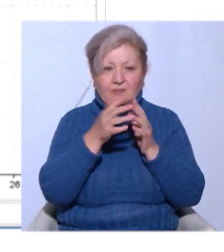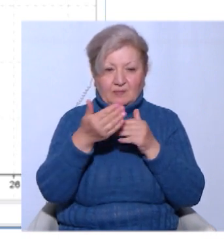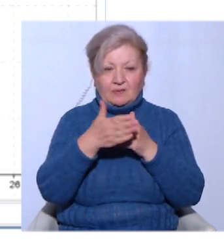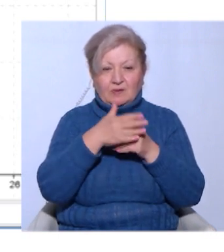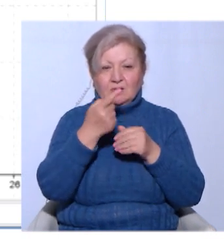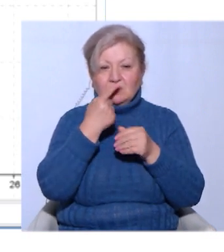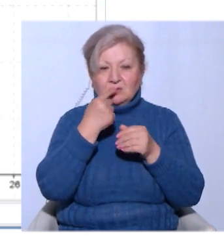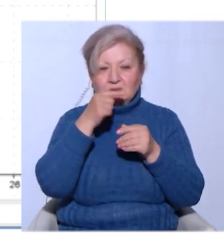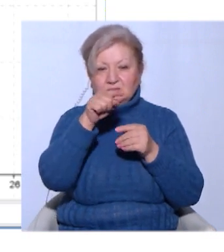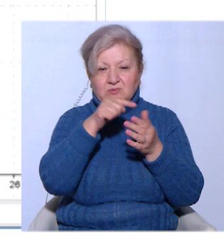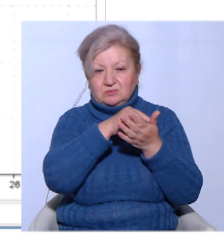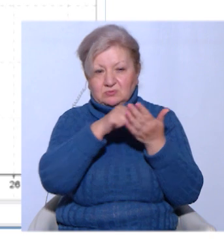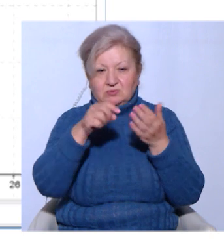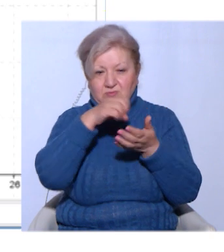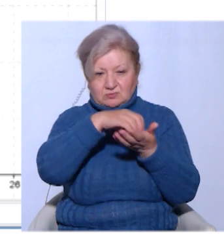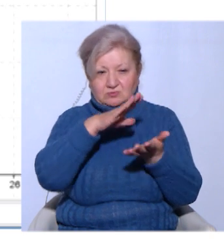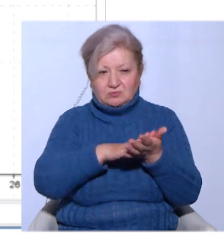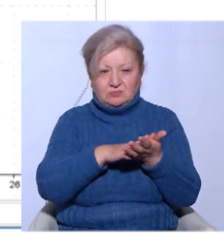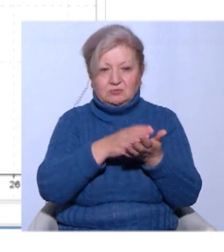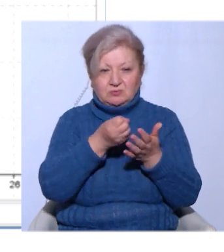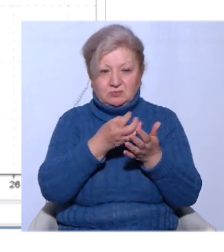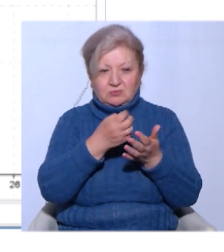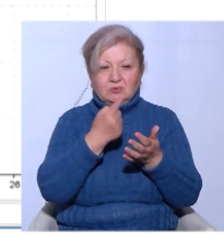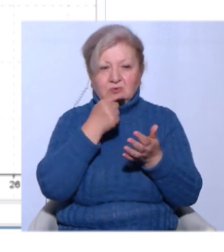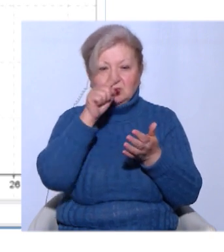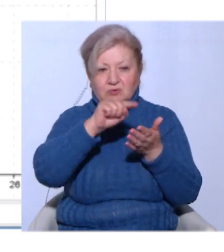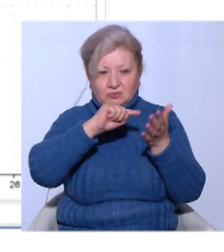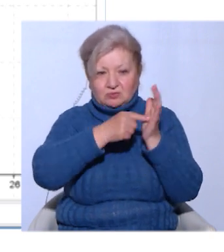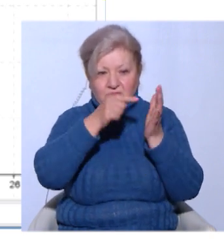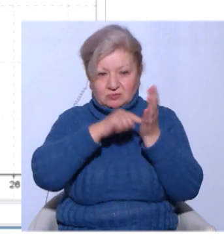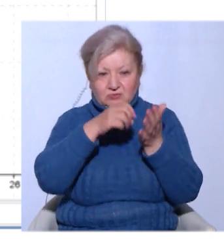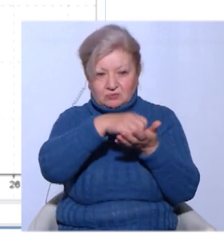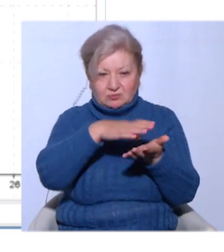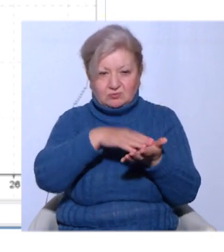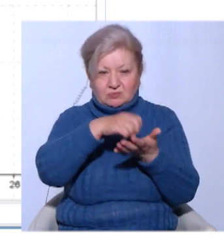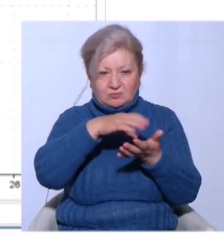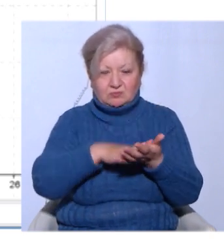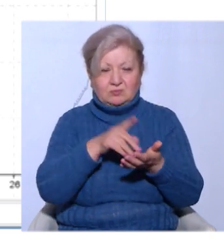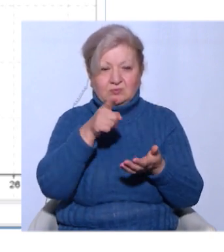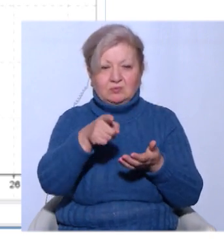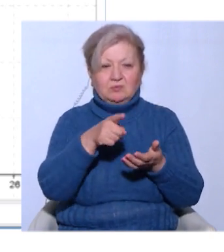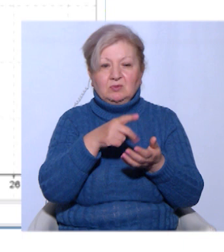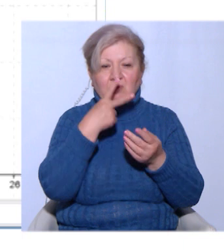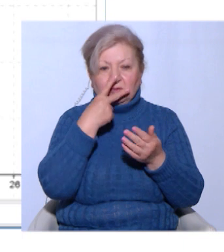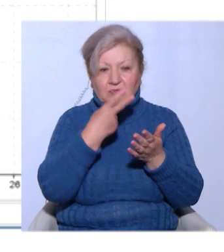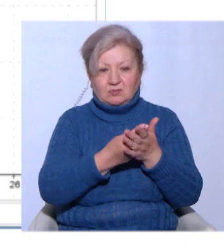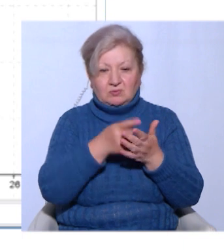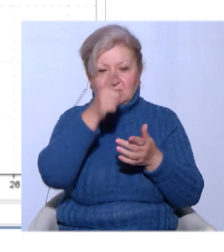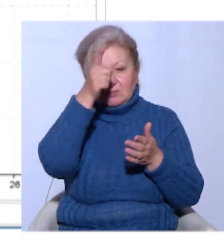ობიექტების გადაკვეთა, ანუ ღერძებთან აი ამ დამხმარე წრფეების გადაკვეთა. ისე მოუნიშნავთ თითოეულს.